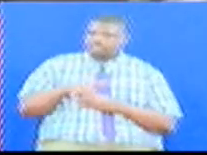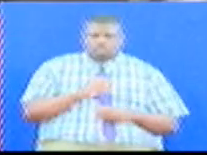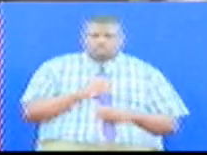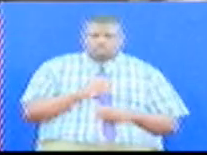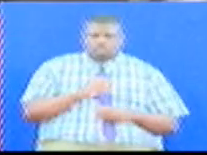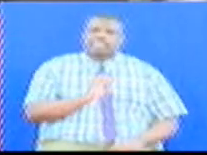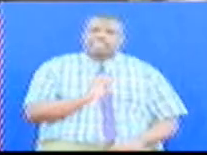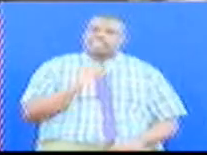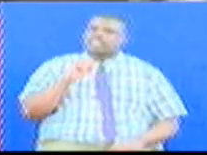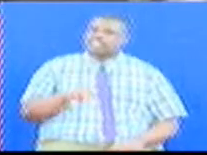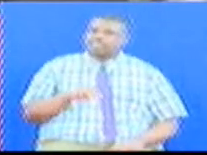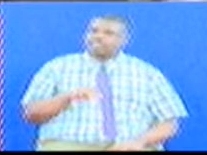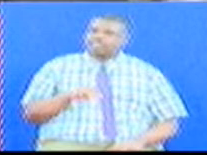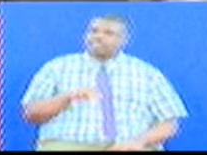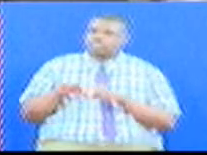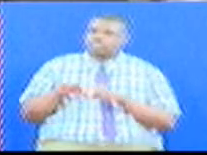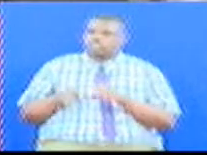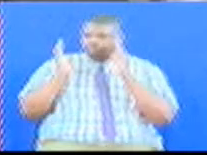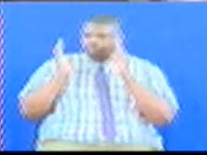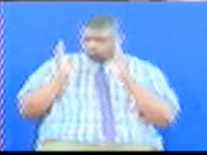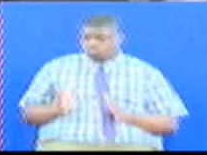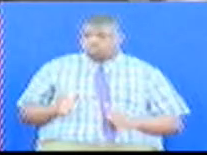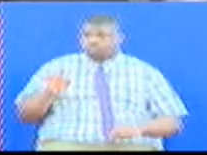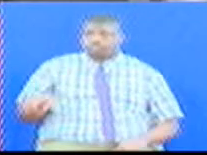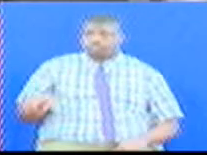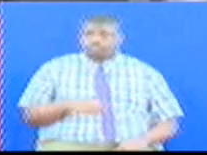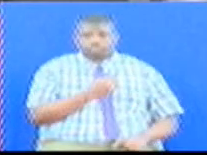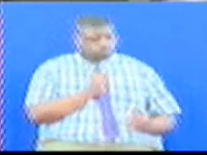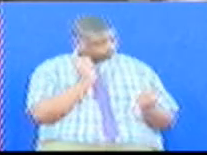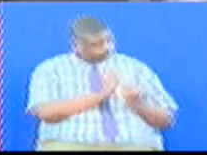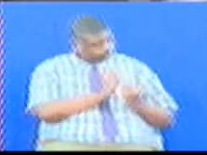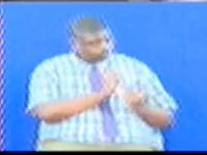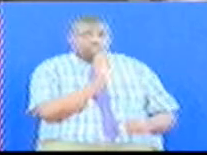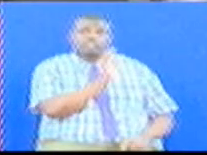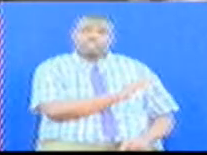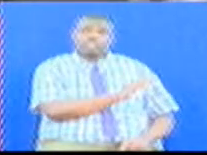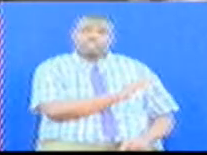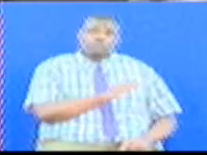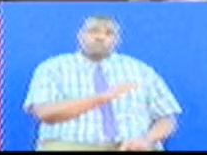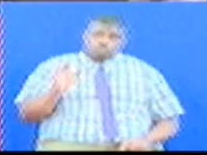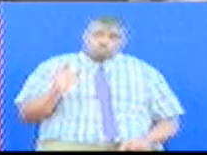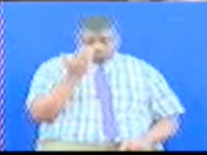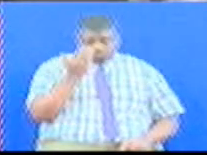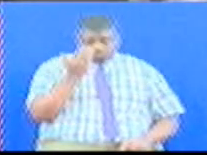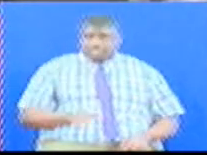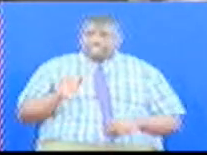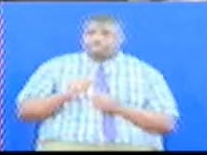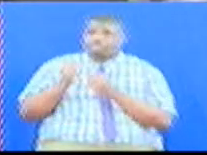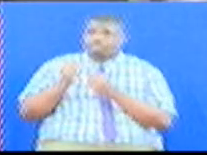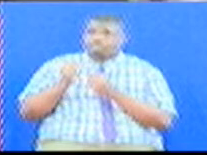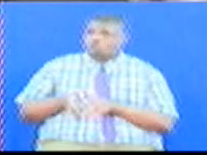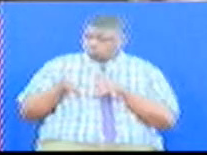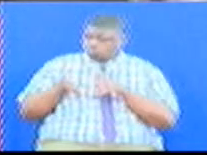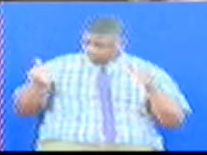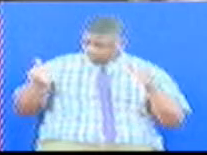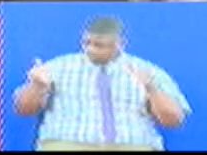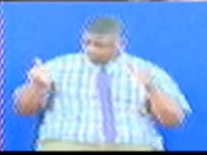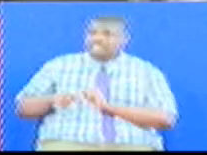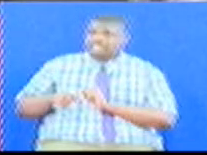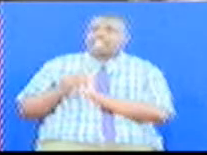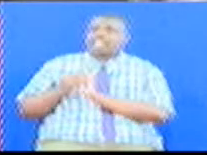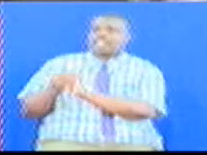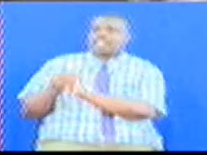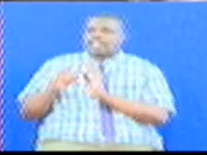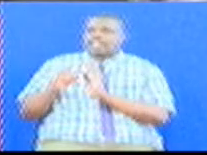Mapinduzi dhidi ya uchaguzi mkuu ambao tunaenda kukutana nao, ukiacha tu ya mambo makubwa tuliyotekeleza katika ilani yetu,